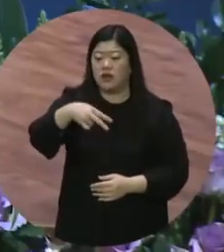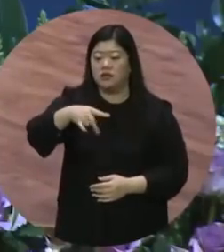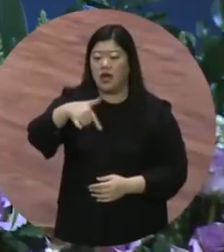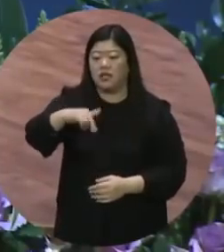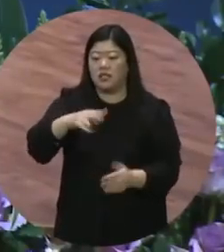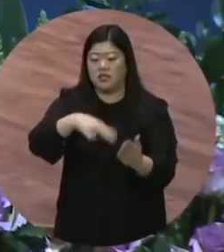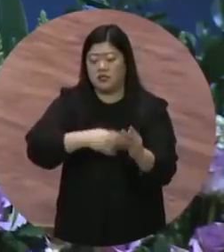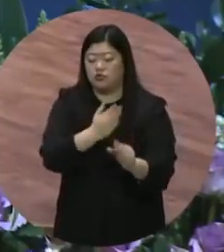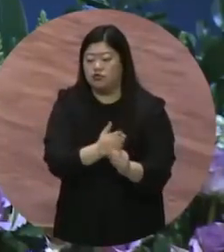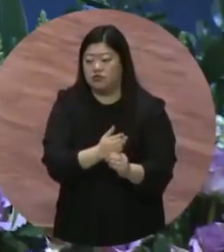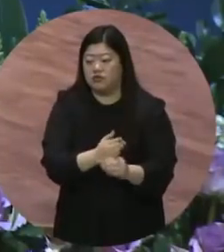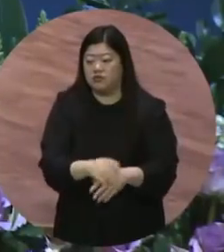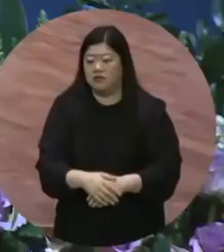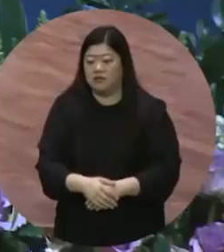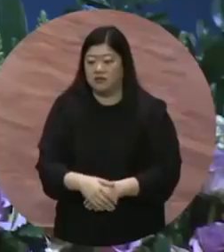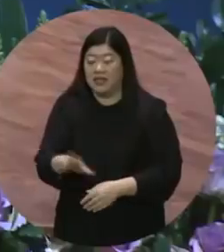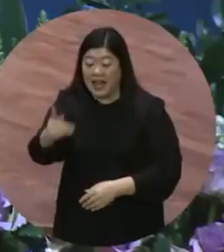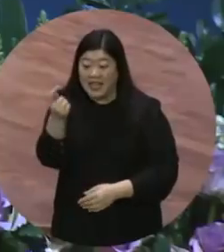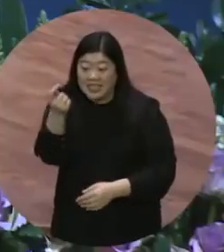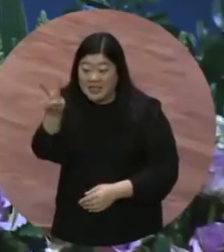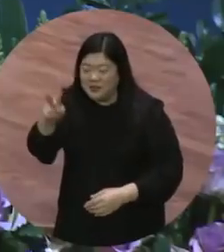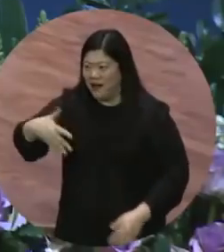드라마는 1시간 보겠어요.